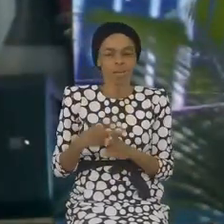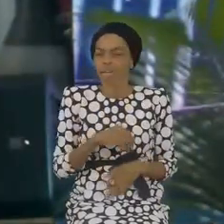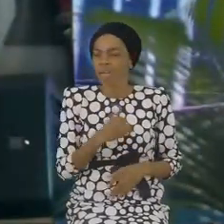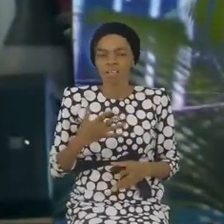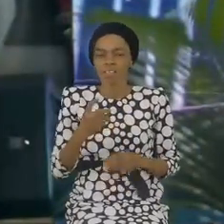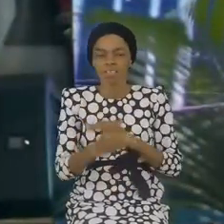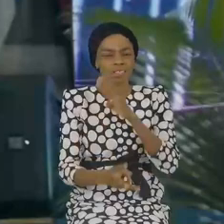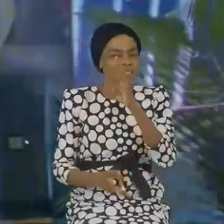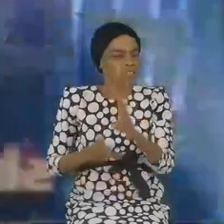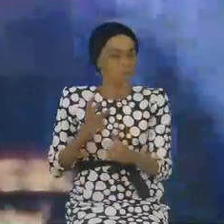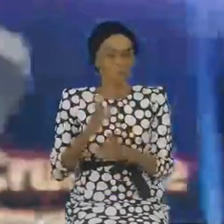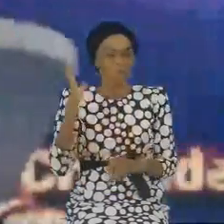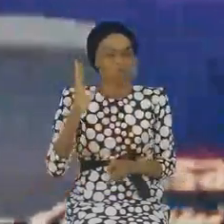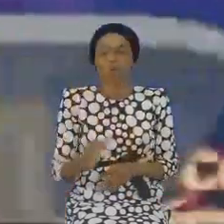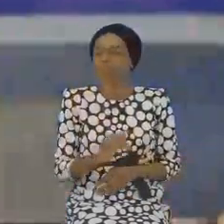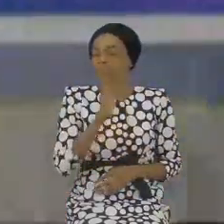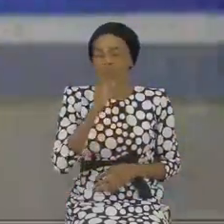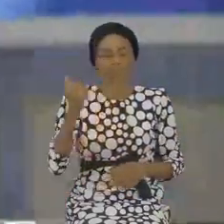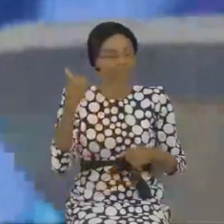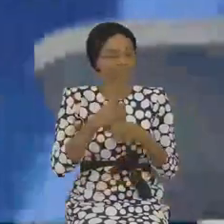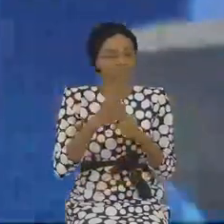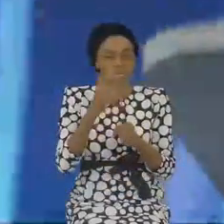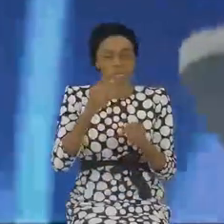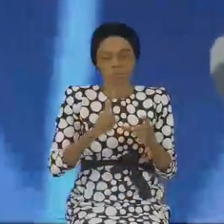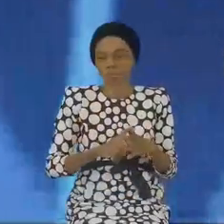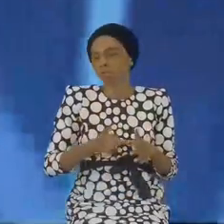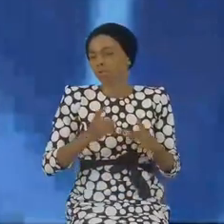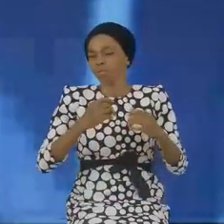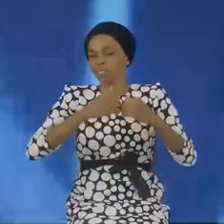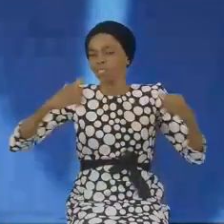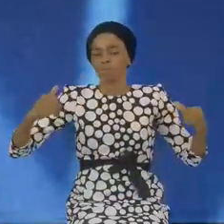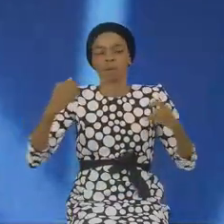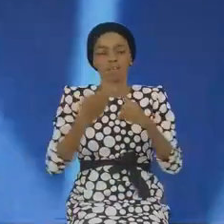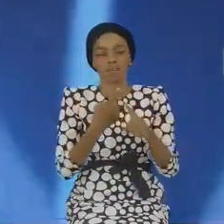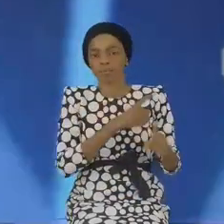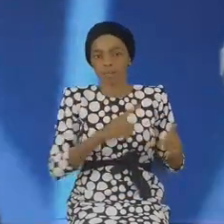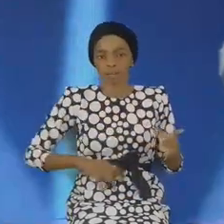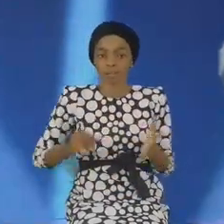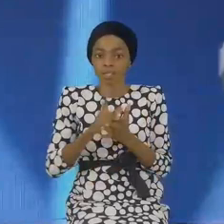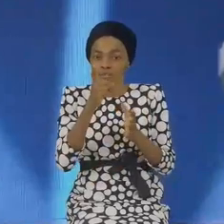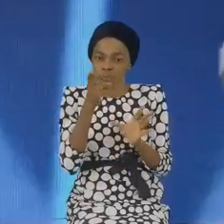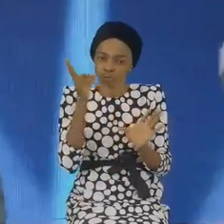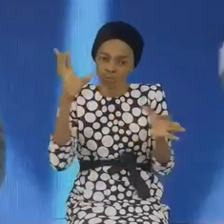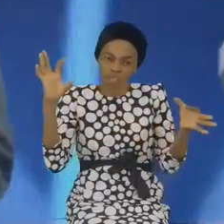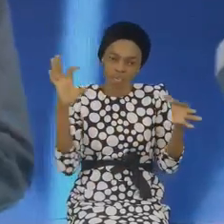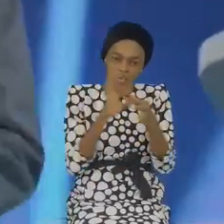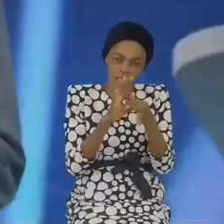monde ne puisse pas vous amener à vous éloigner de l'Éternel. Vous vous attacherez à